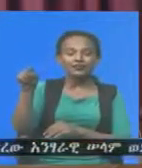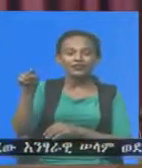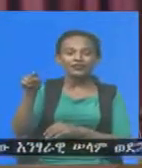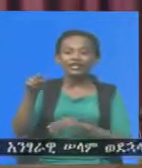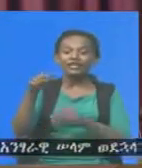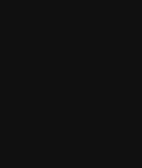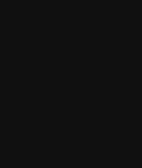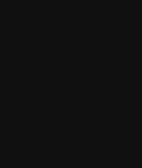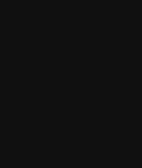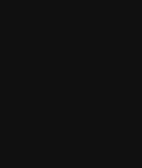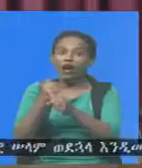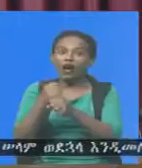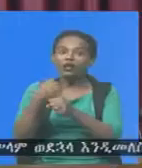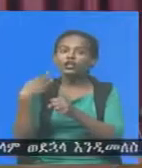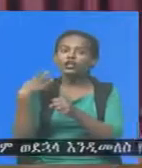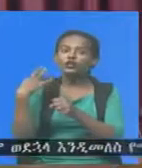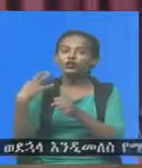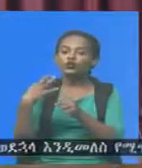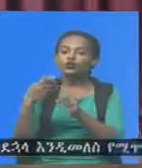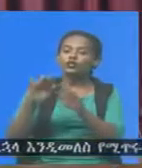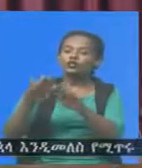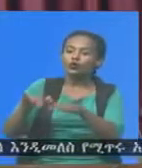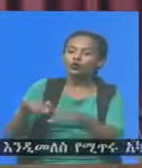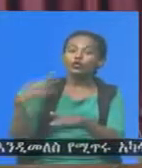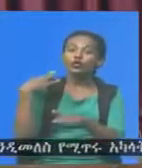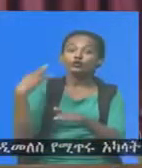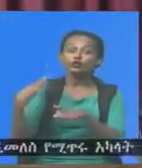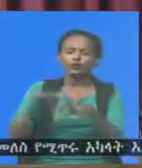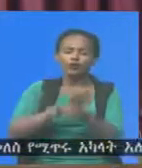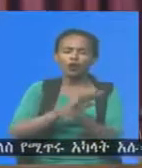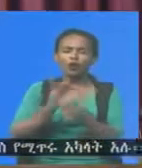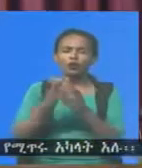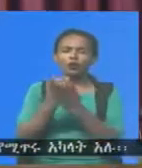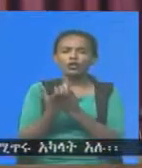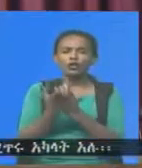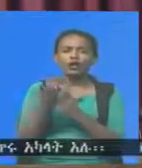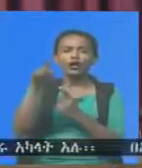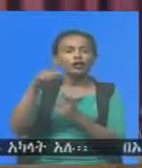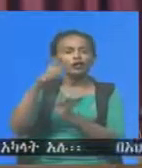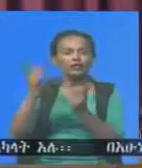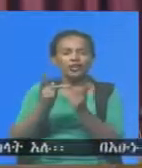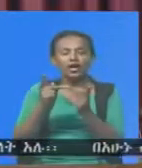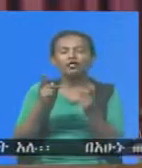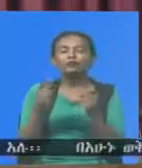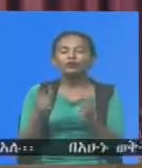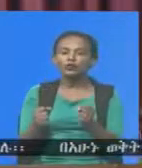ሴክተር ለግሉ ዘርፍ የለቀቀ የግሉ ዘርፍን በተሟላ ሁኔታ ያማሳካት በመቻሉ